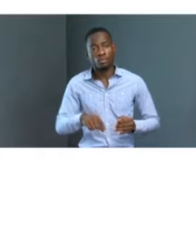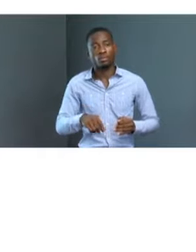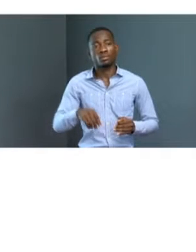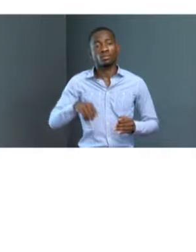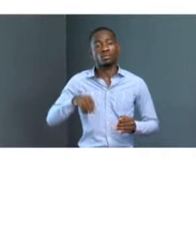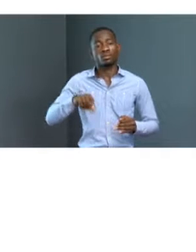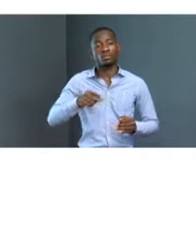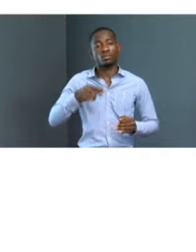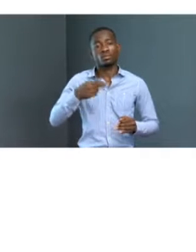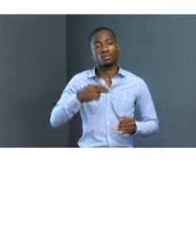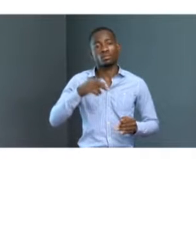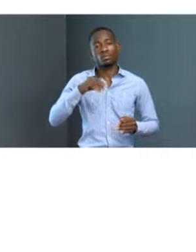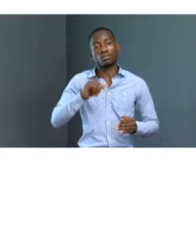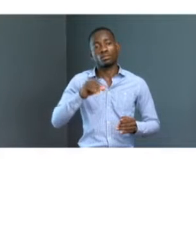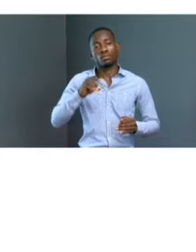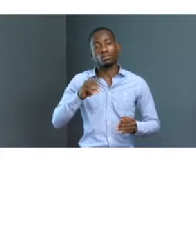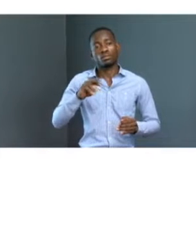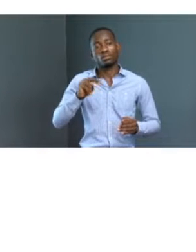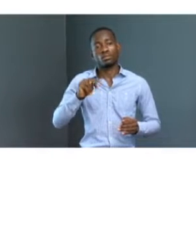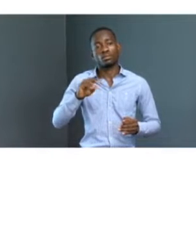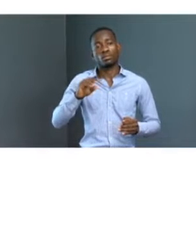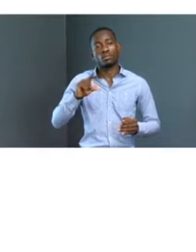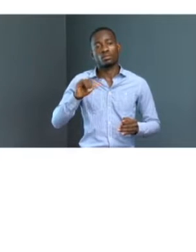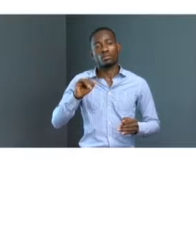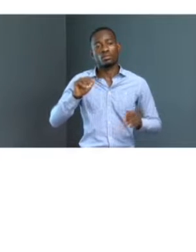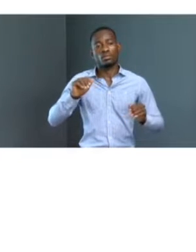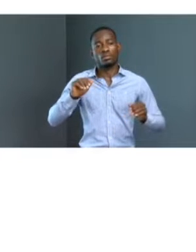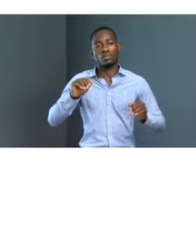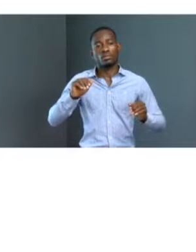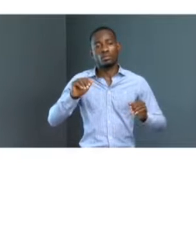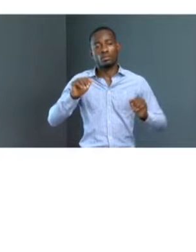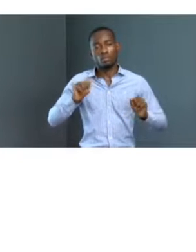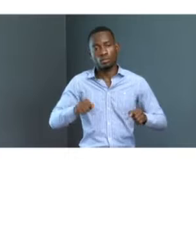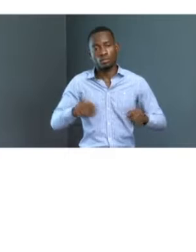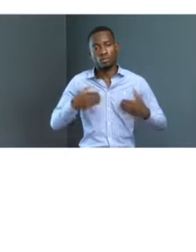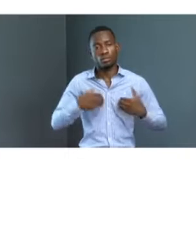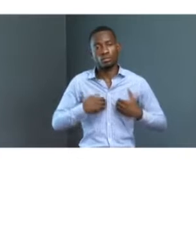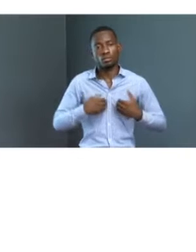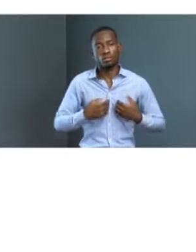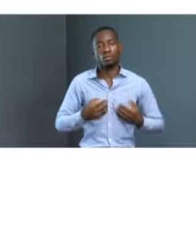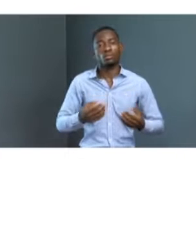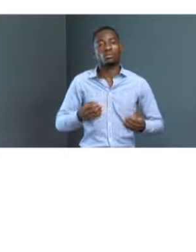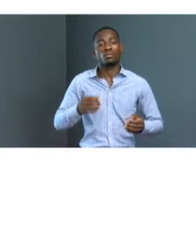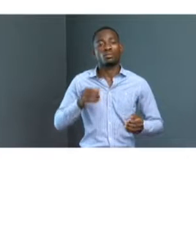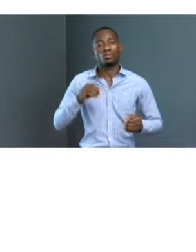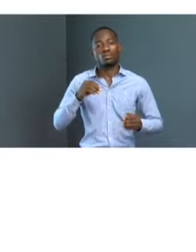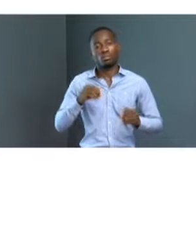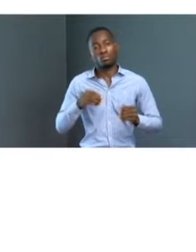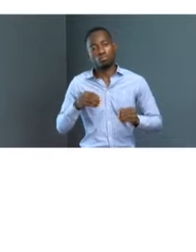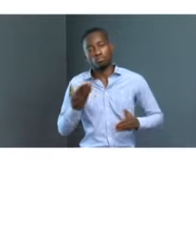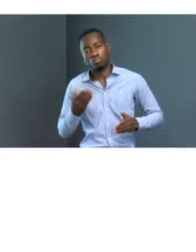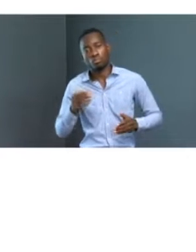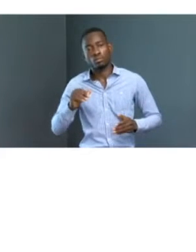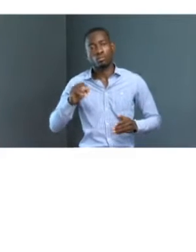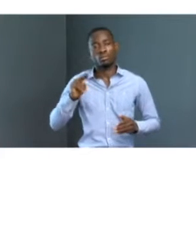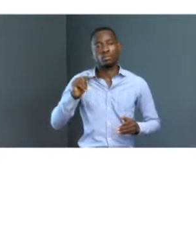l'hydrolyse partielle de ces acides nucléiques permet d'obtenir soit des nucléosides, qui sont des molécules formées